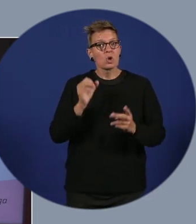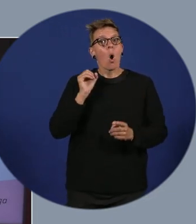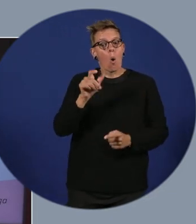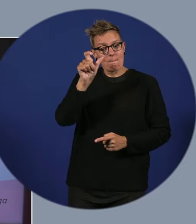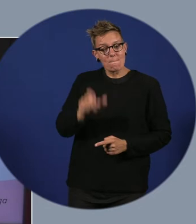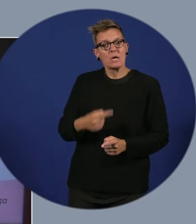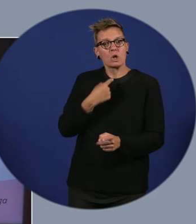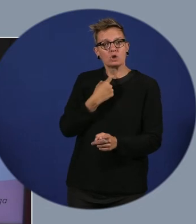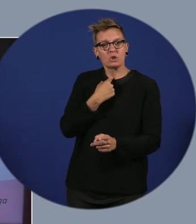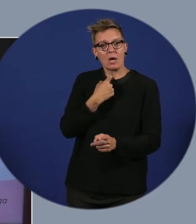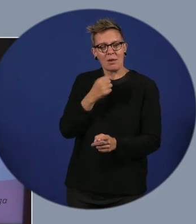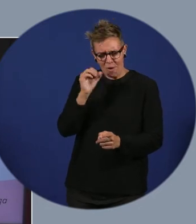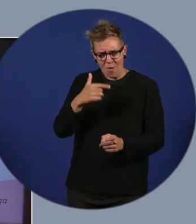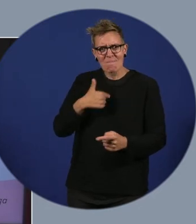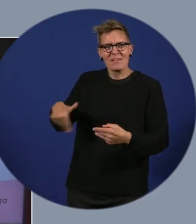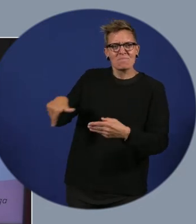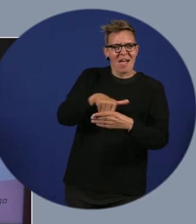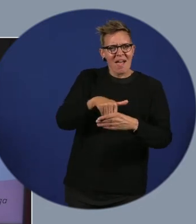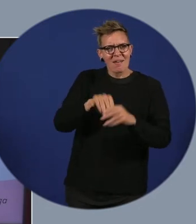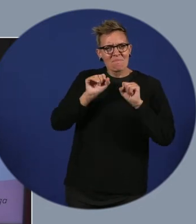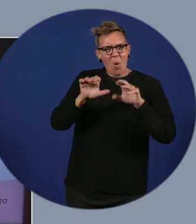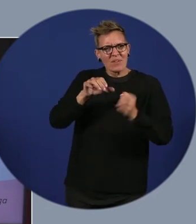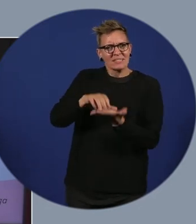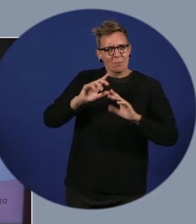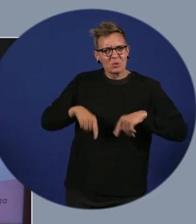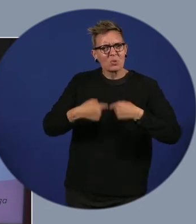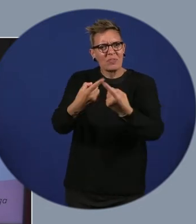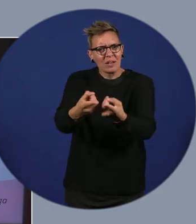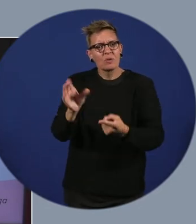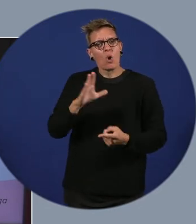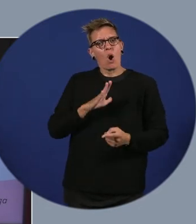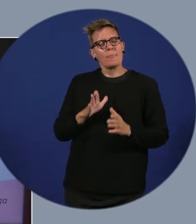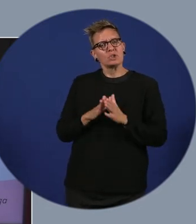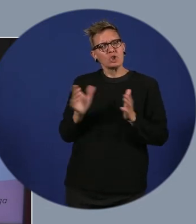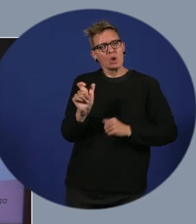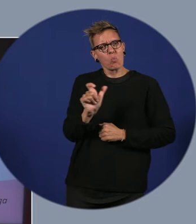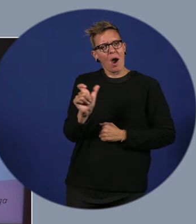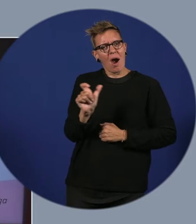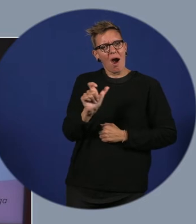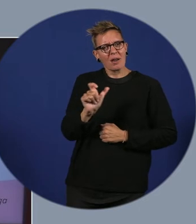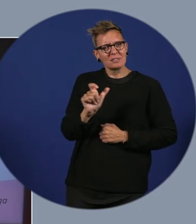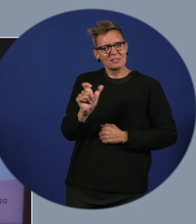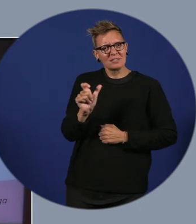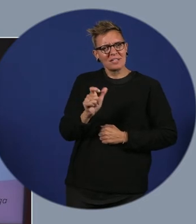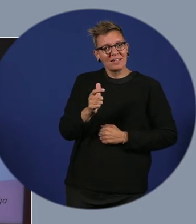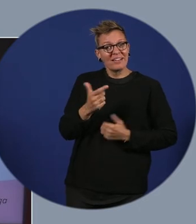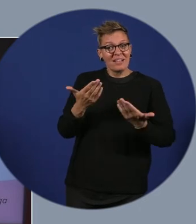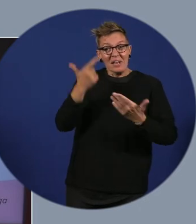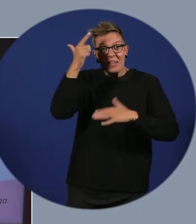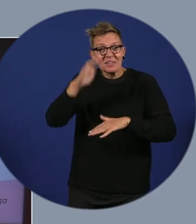röstar, om man är delaktig i samhällsutvecklingen, då har man också större chans att ha tilltro